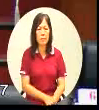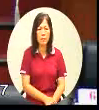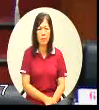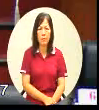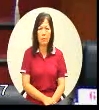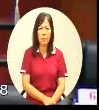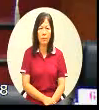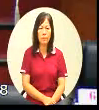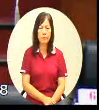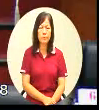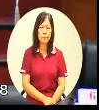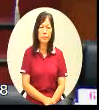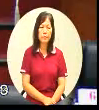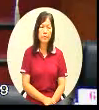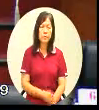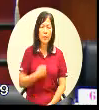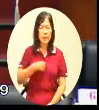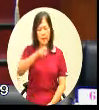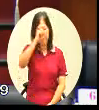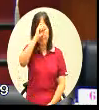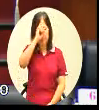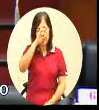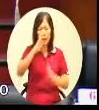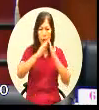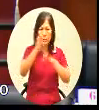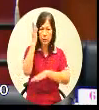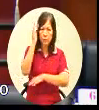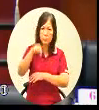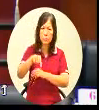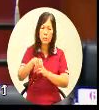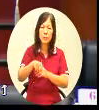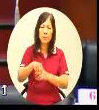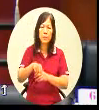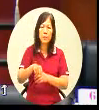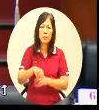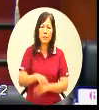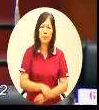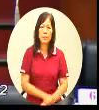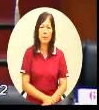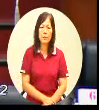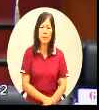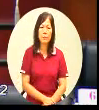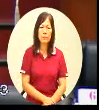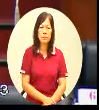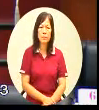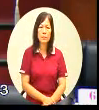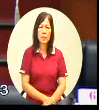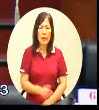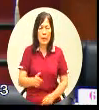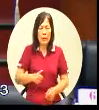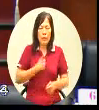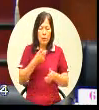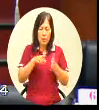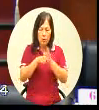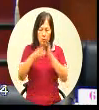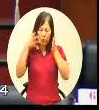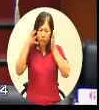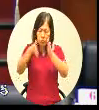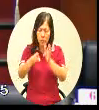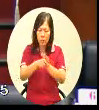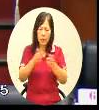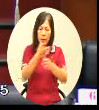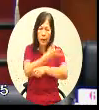我想希望说我们市府这边是不是有一个真的来专责这个海岸地